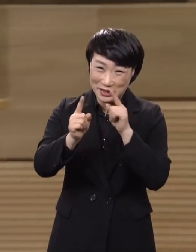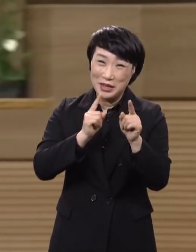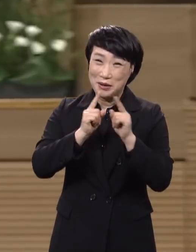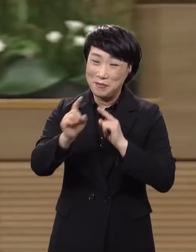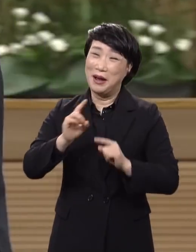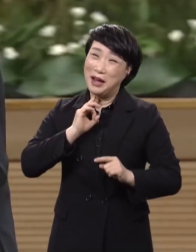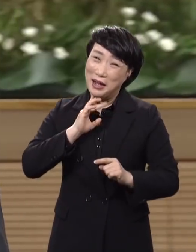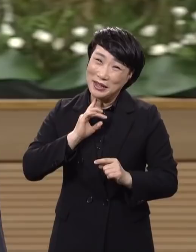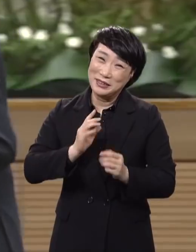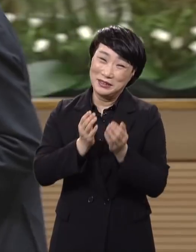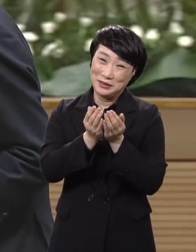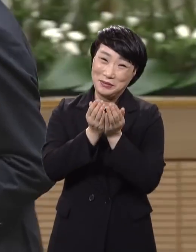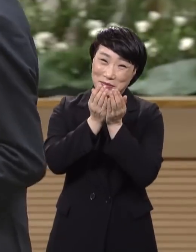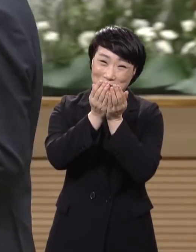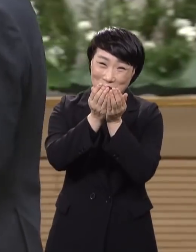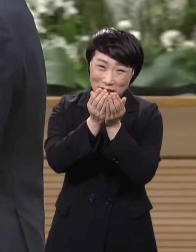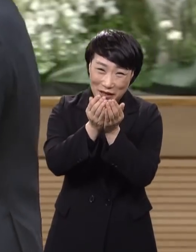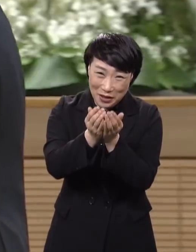하나님